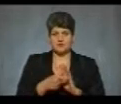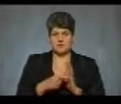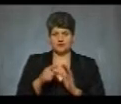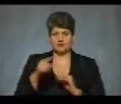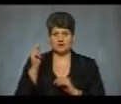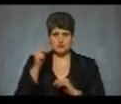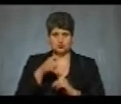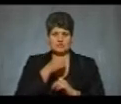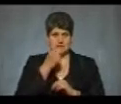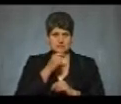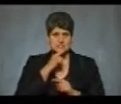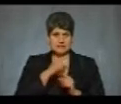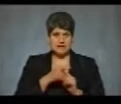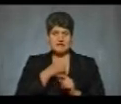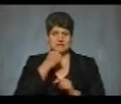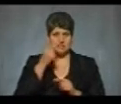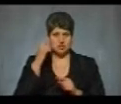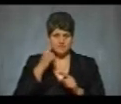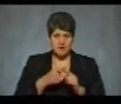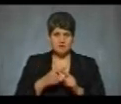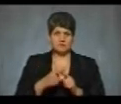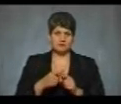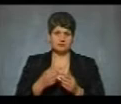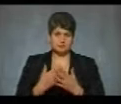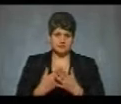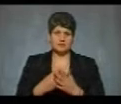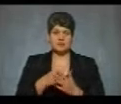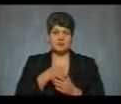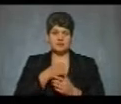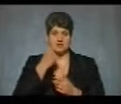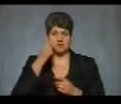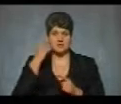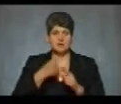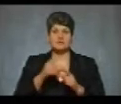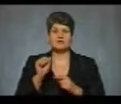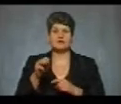навчалися його старша сестра і старший брат. До речі, брат зараз в АТО,